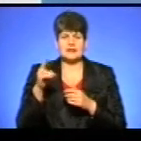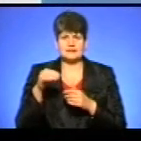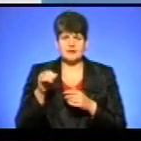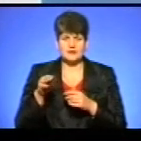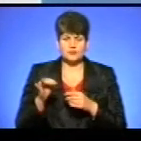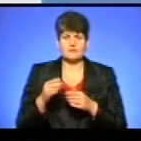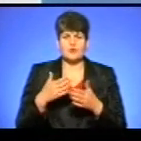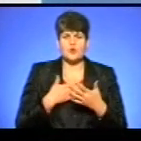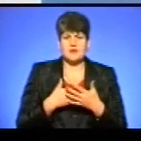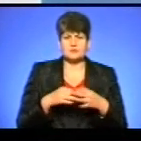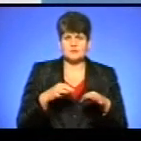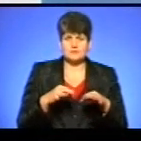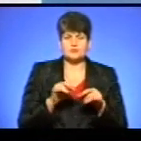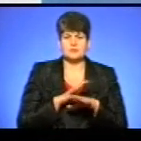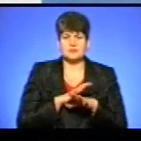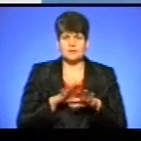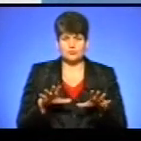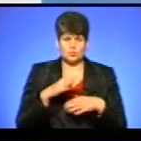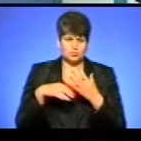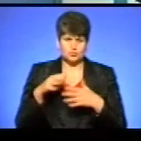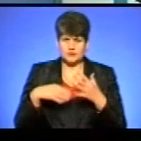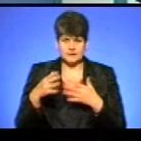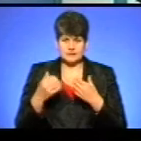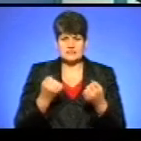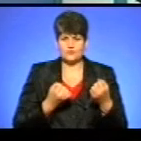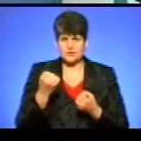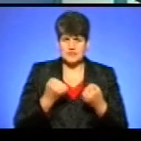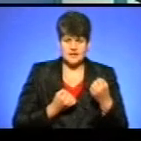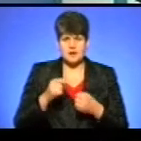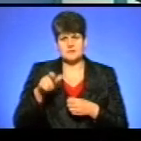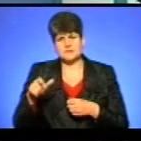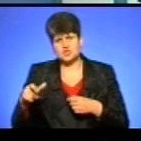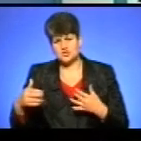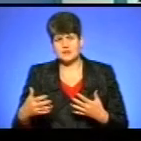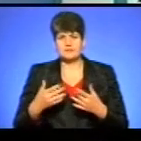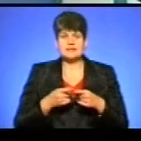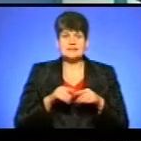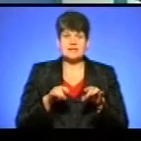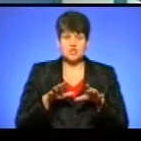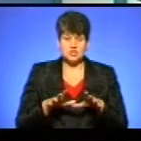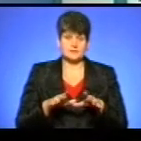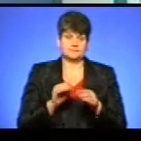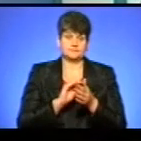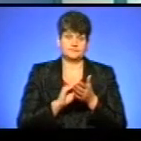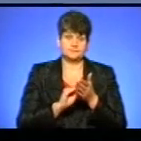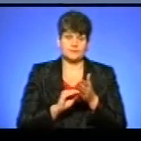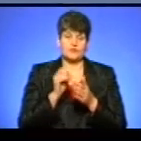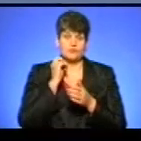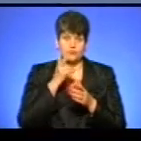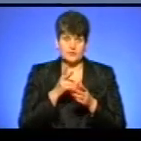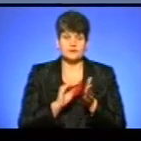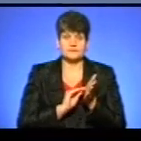в громадському транспорті, щоб не було плутанини з водіями, з пасажирами. Сьогодні це рішення оприлюднено ще до обіду, доведено до